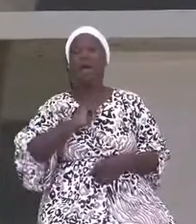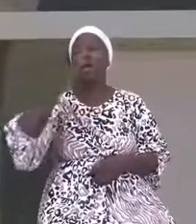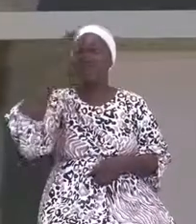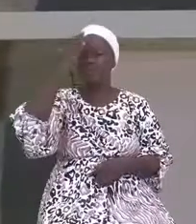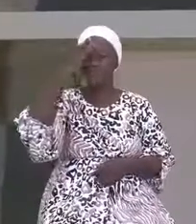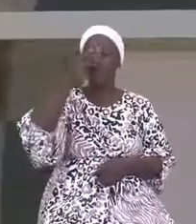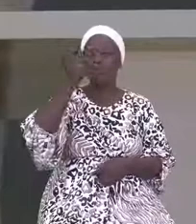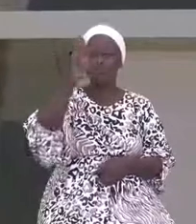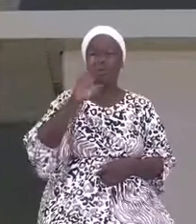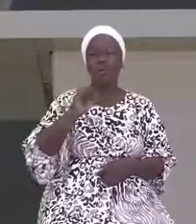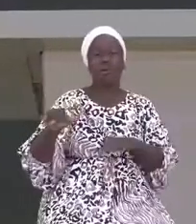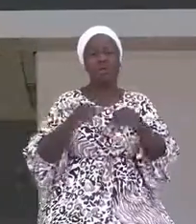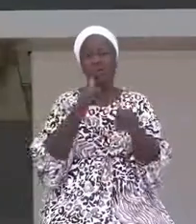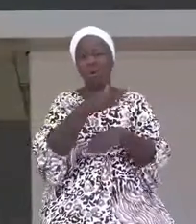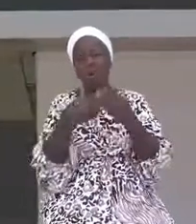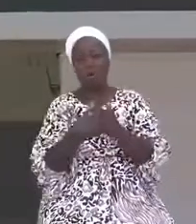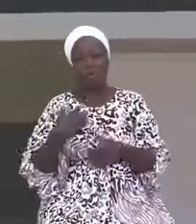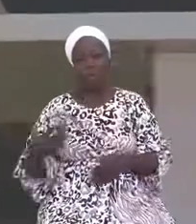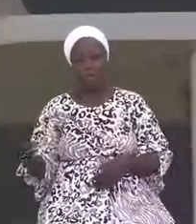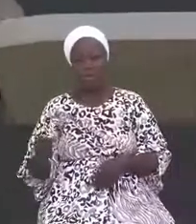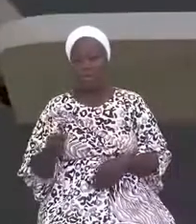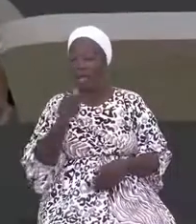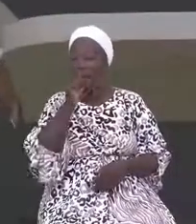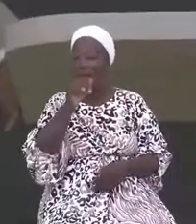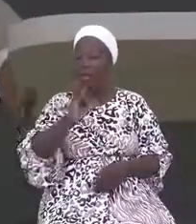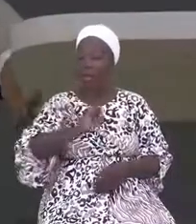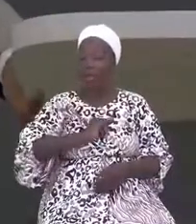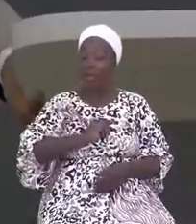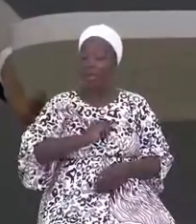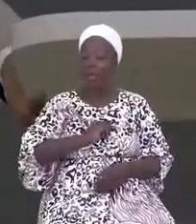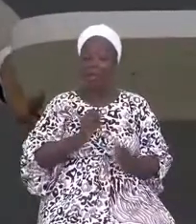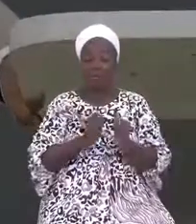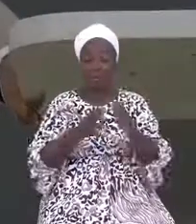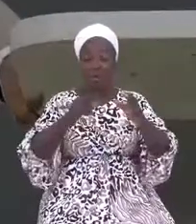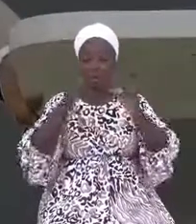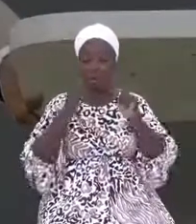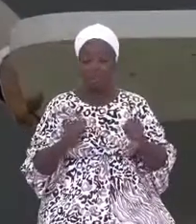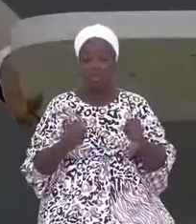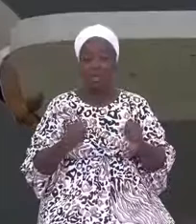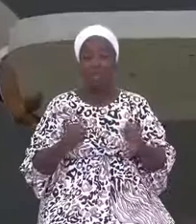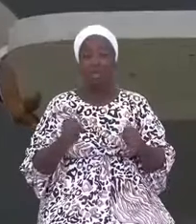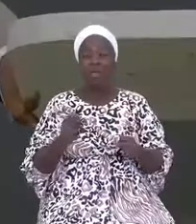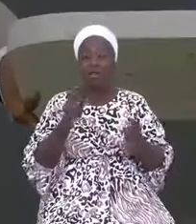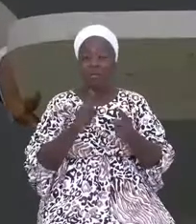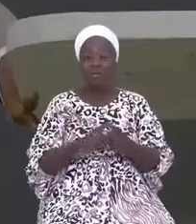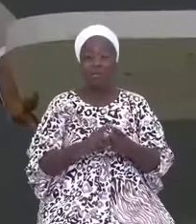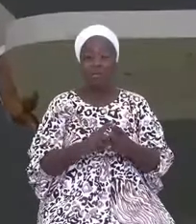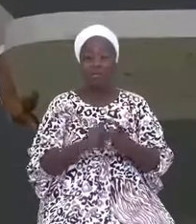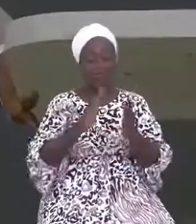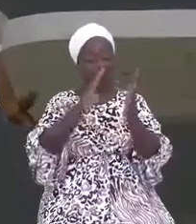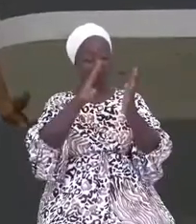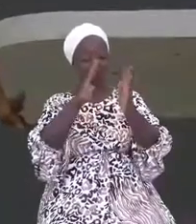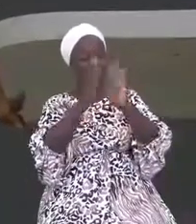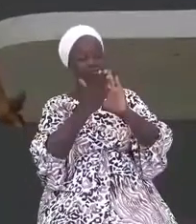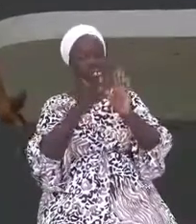peut tout faire. Est-ce que je suis impotent pour affronter les défis de ma vie?